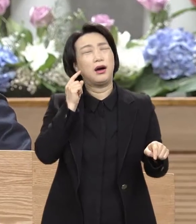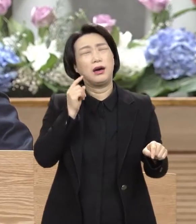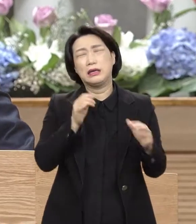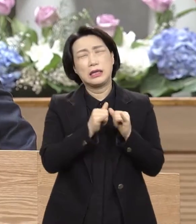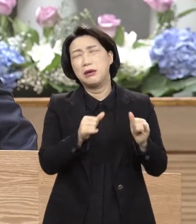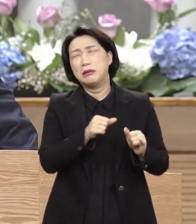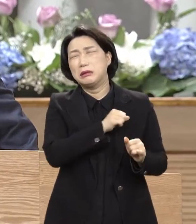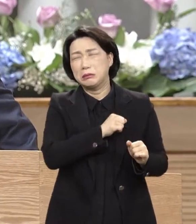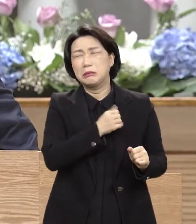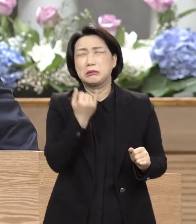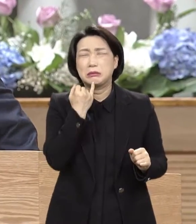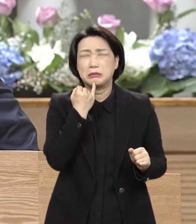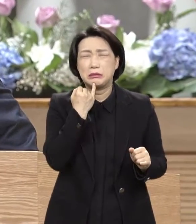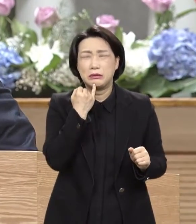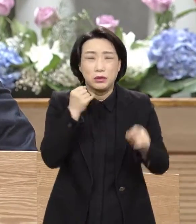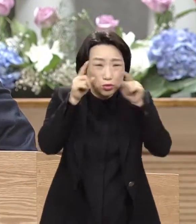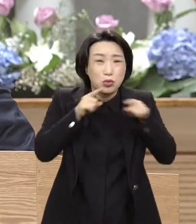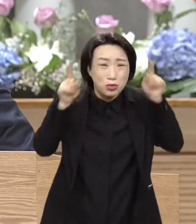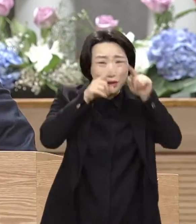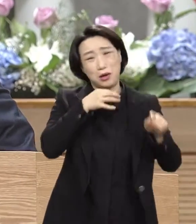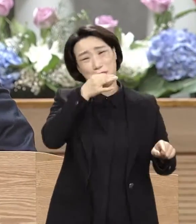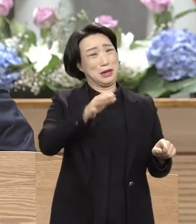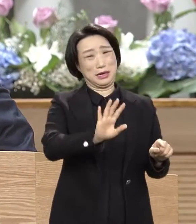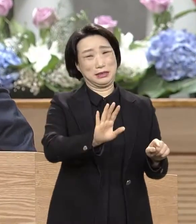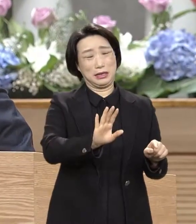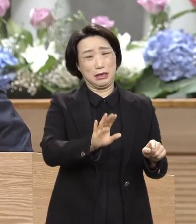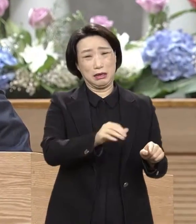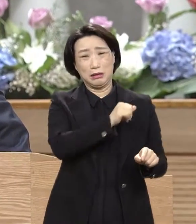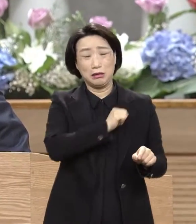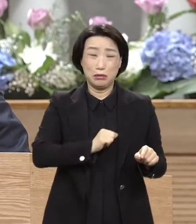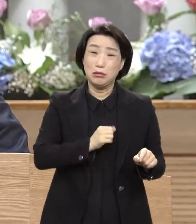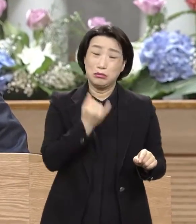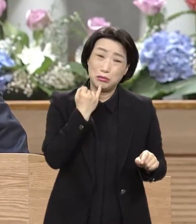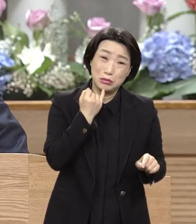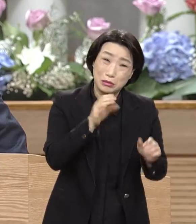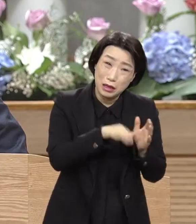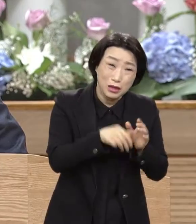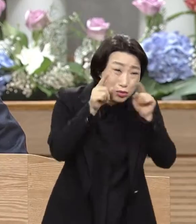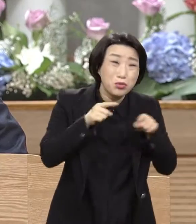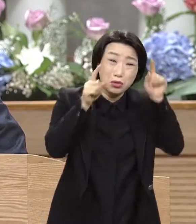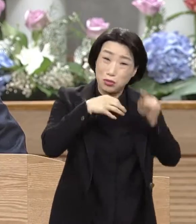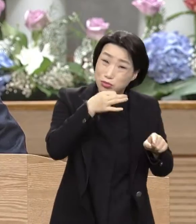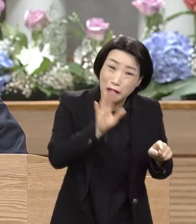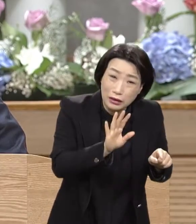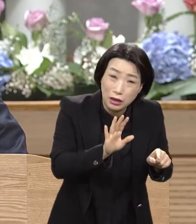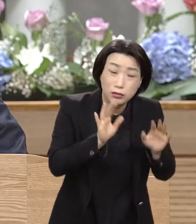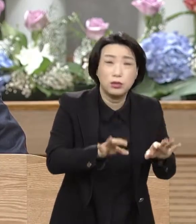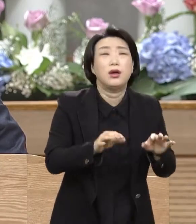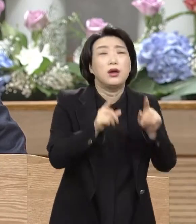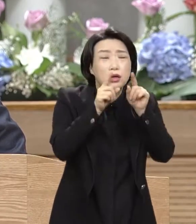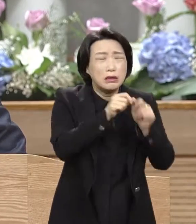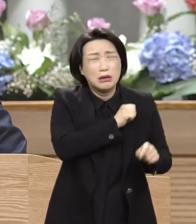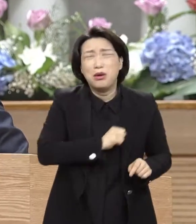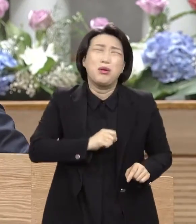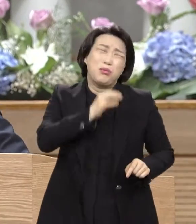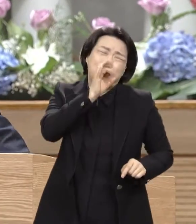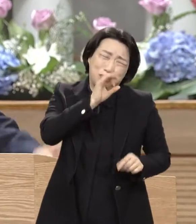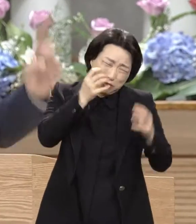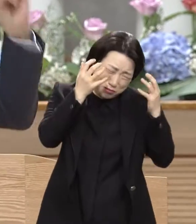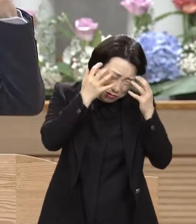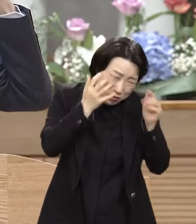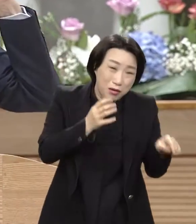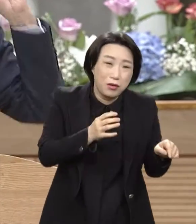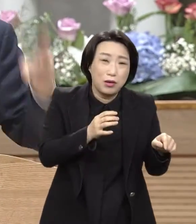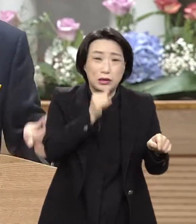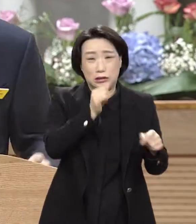사람이 견딜 수 없으면 누가 지옥이라고 그래요? 견딜 수 있으면. 견딜 수 없어서 지옥이야.